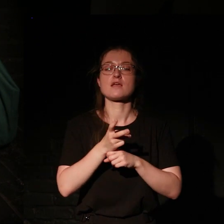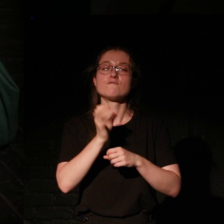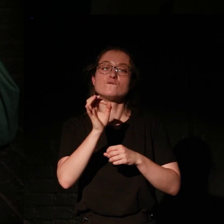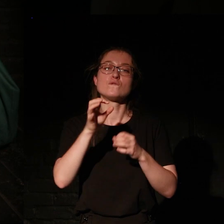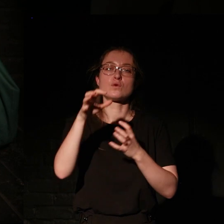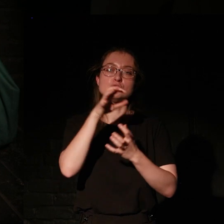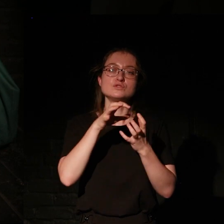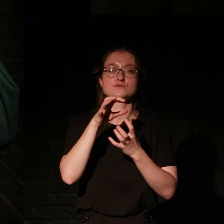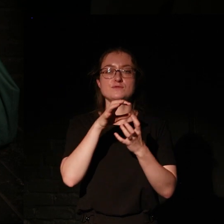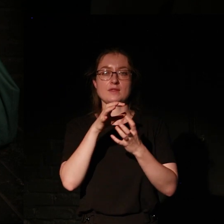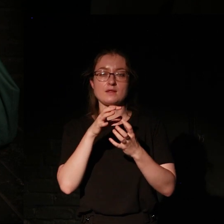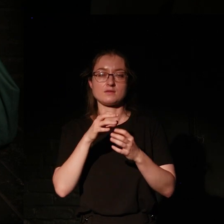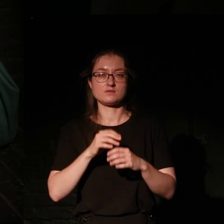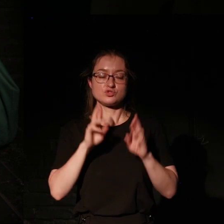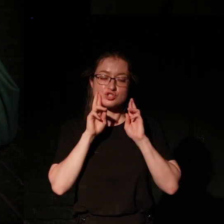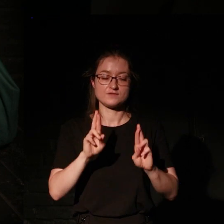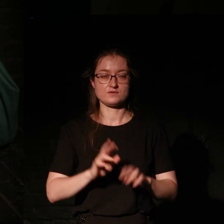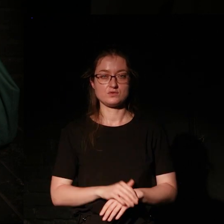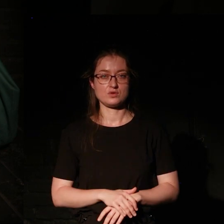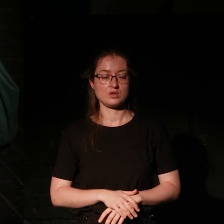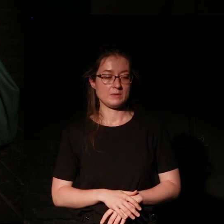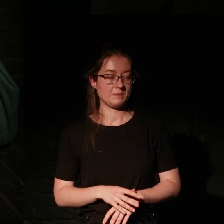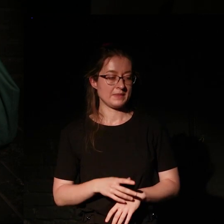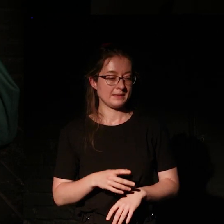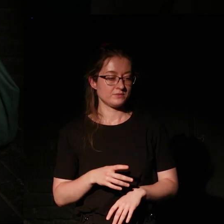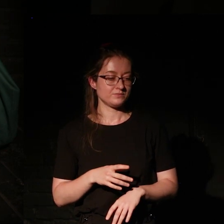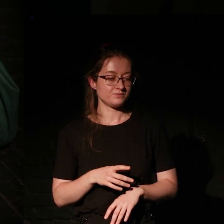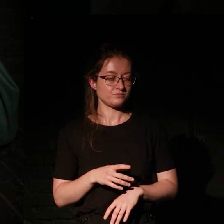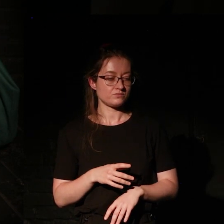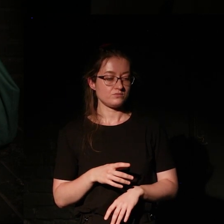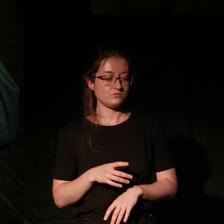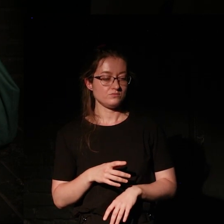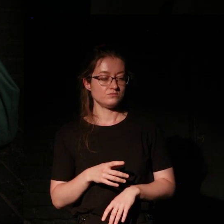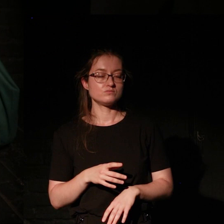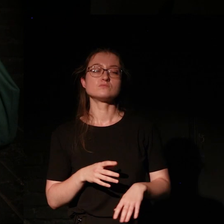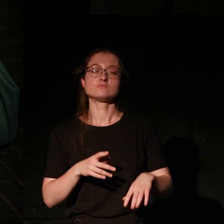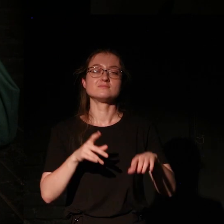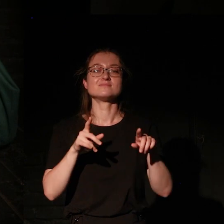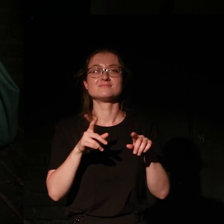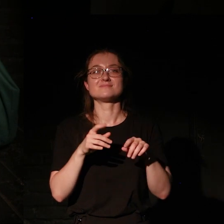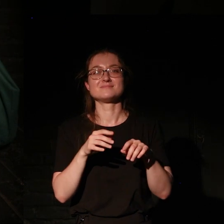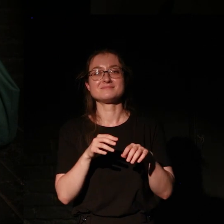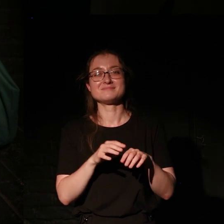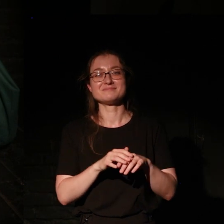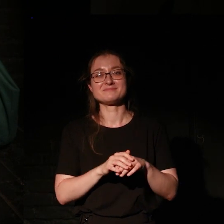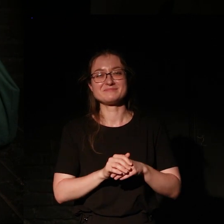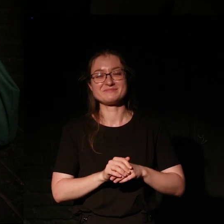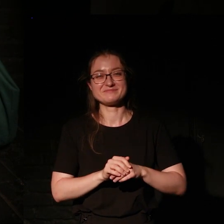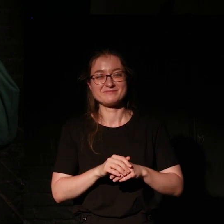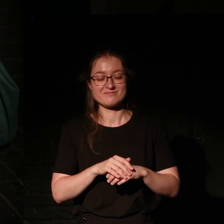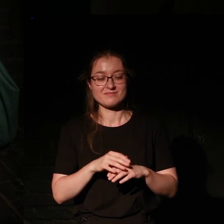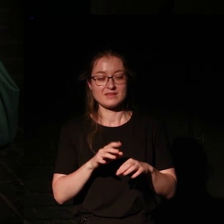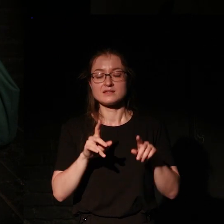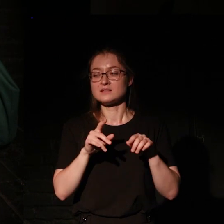kiedy widać te przedstawienia postaci biblijnych w strojach z epoki zupełnie niebiblijnej.